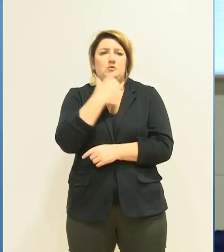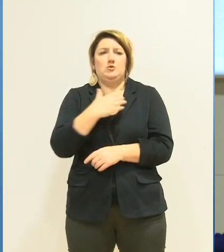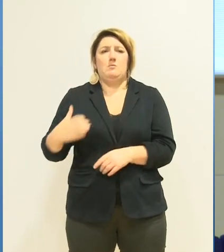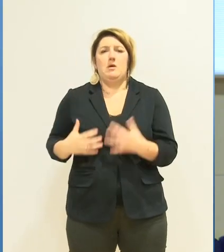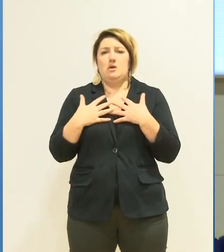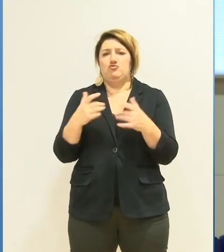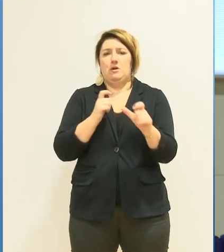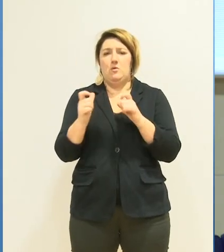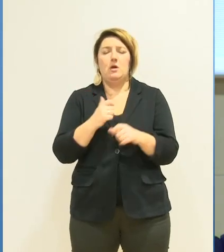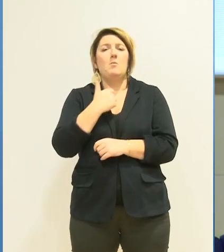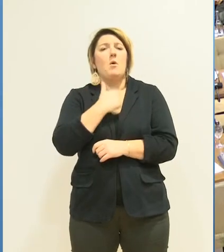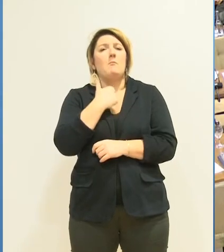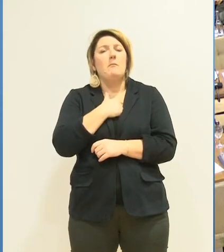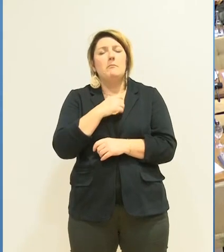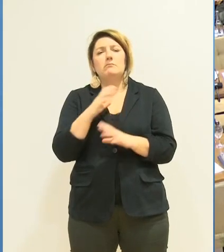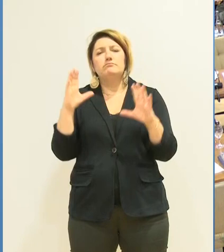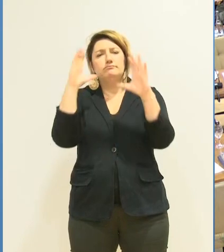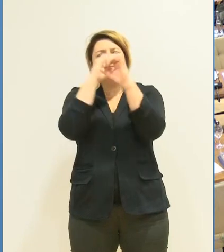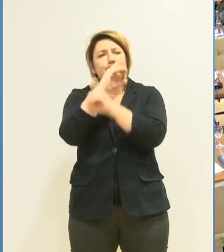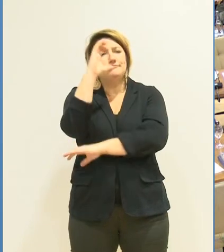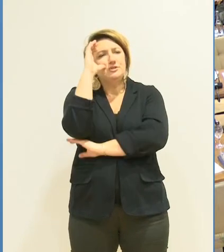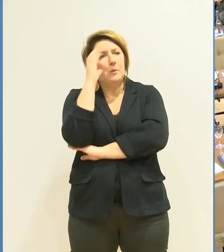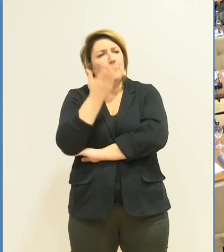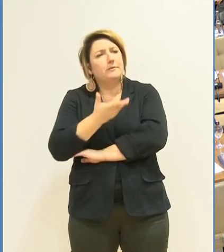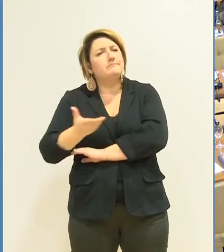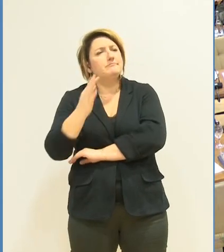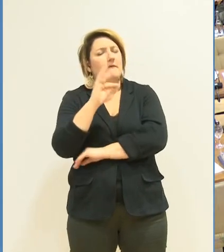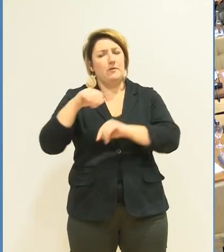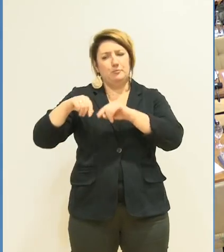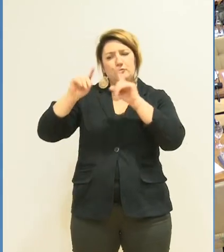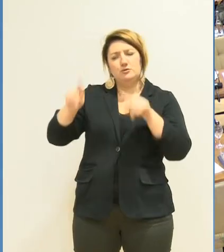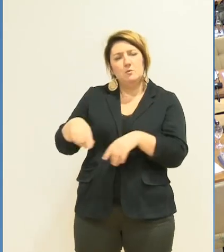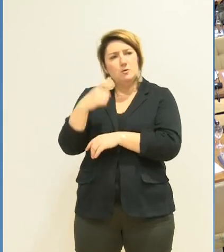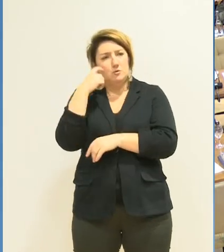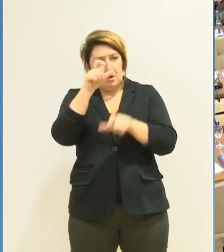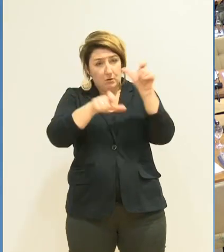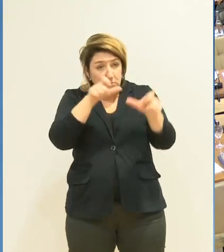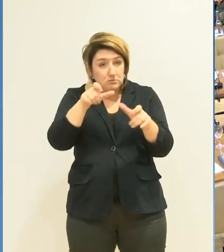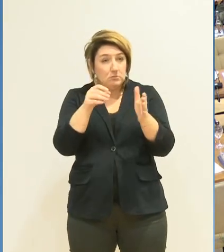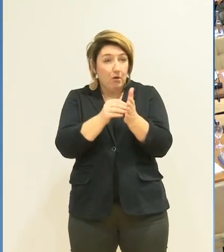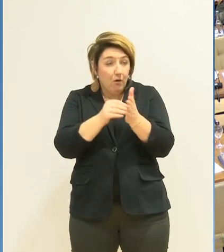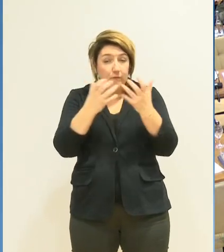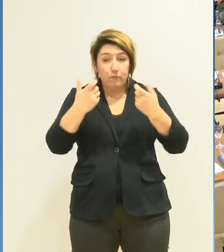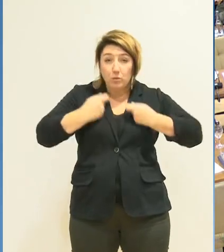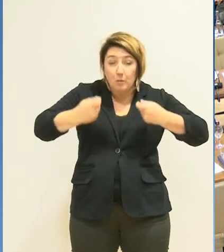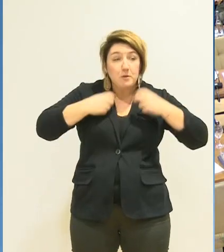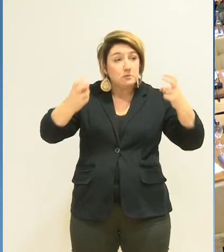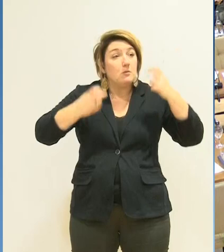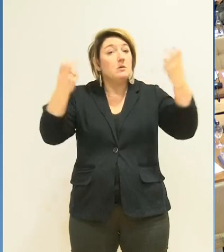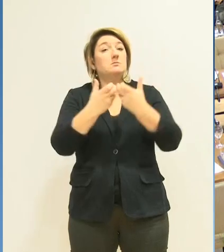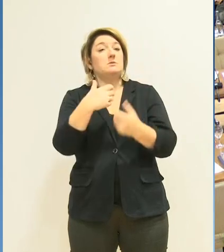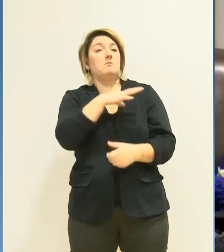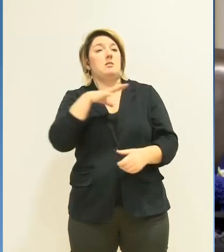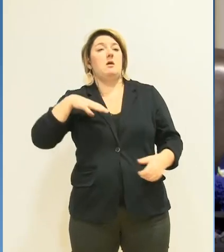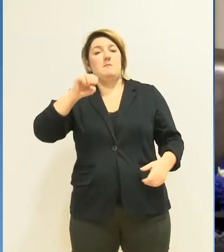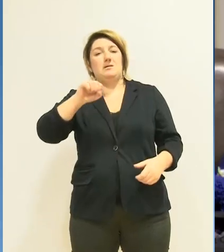j'ai écouté avec beaucoup d'attention tout ce que les gens ont dit sur le budget et je vois des gens qui veulent encore augmenter certaines dépenses d'un groupe adapte salah qui voudraient revenir